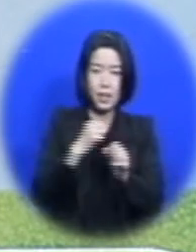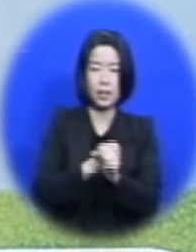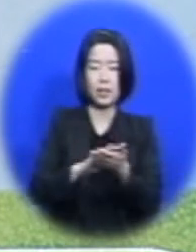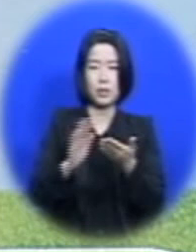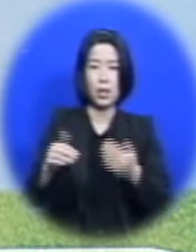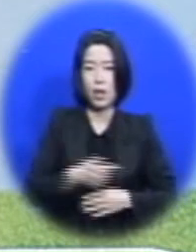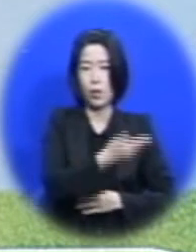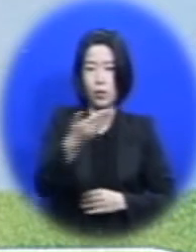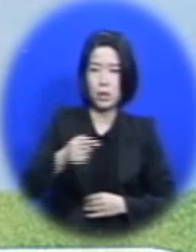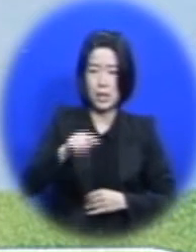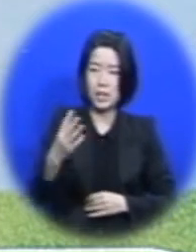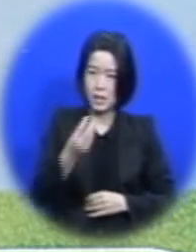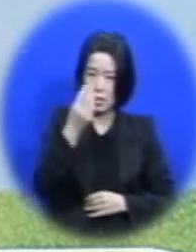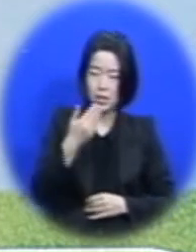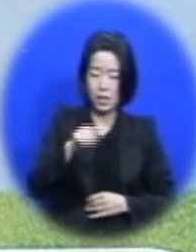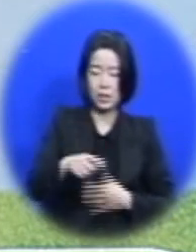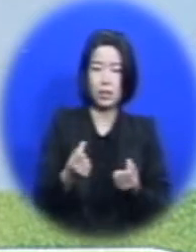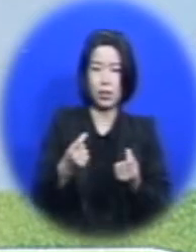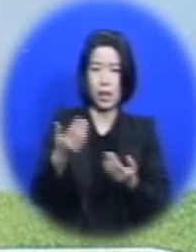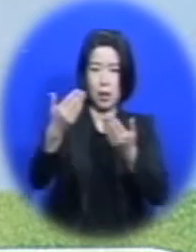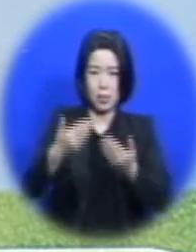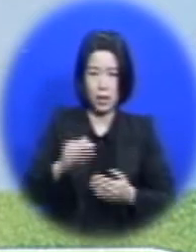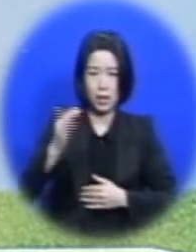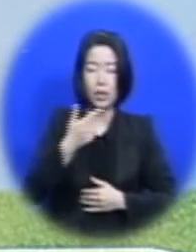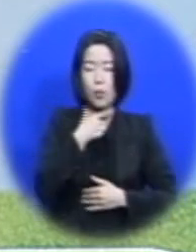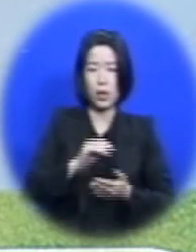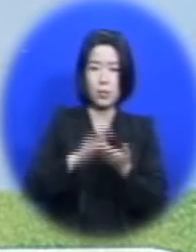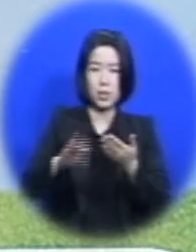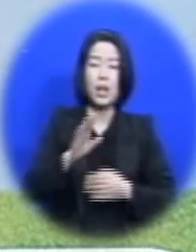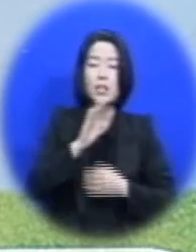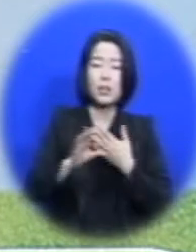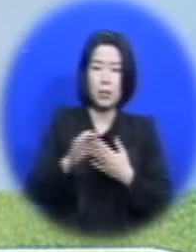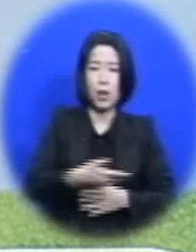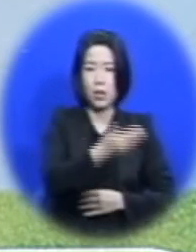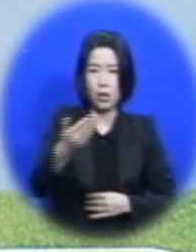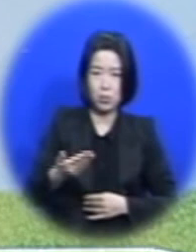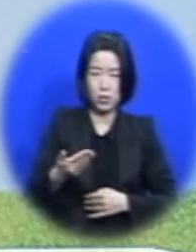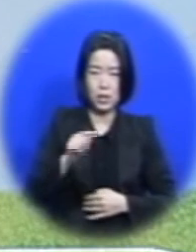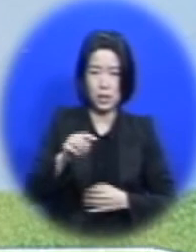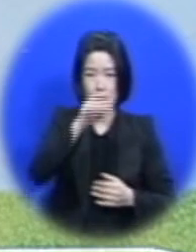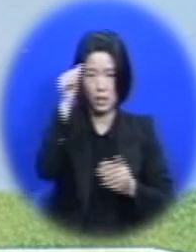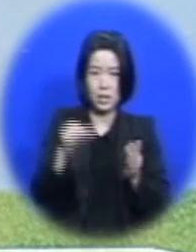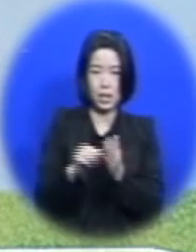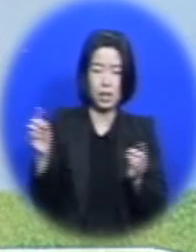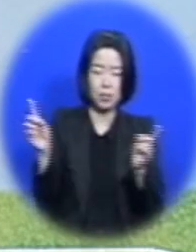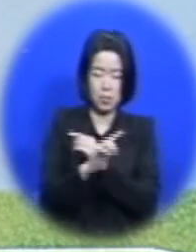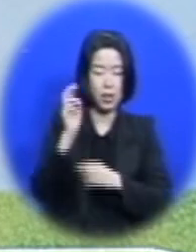여러분이 이성자 늘 그렇게 받으시게 되게 발음 그러면 이 성자를 통하여 여러분의 인생은 바뀝니다